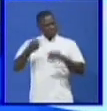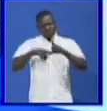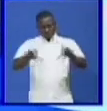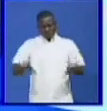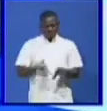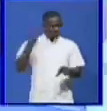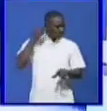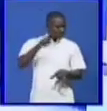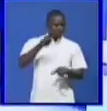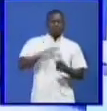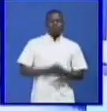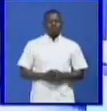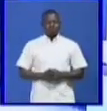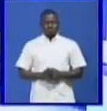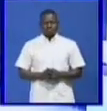Sano.